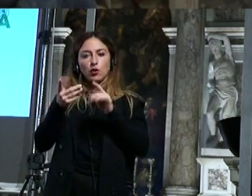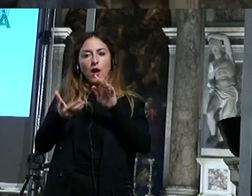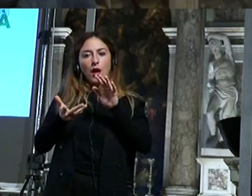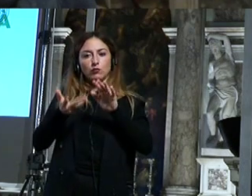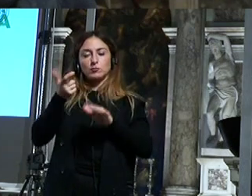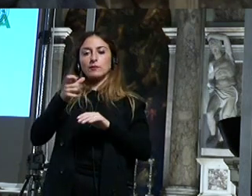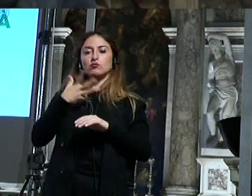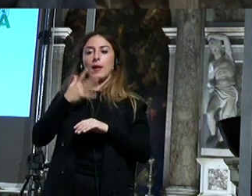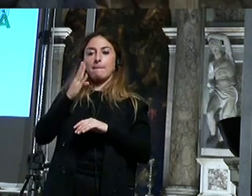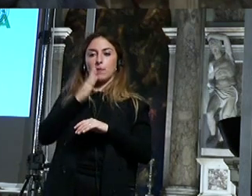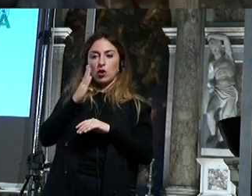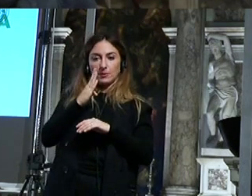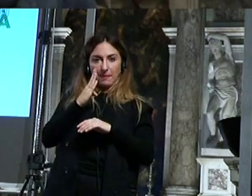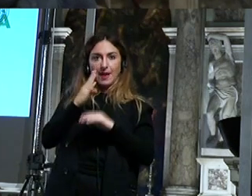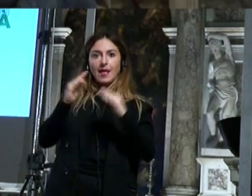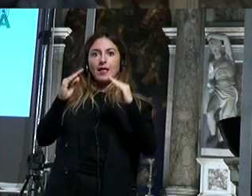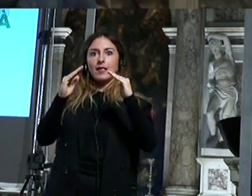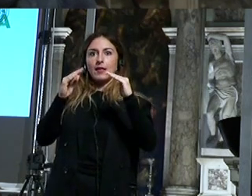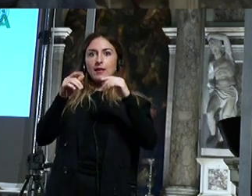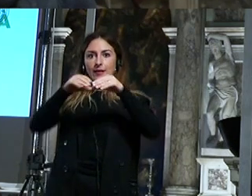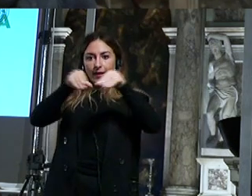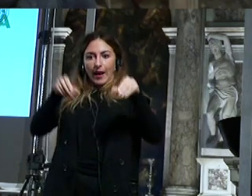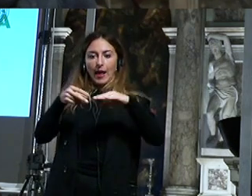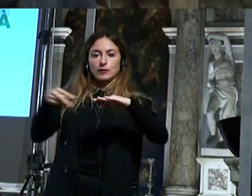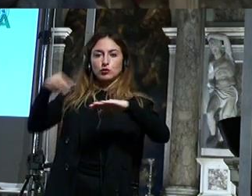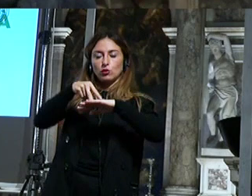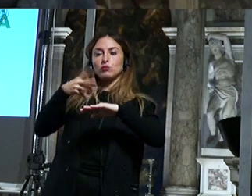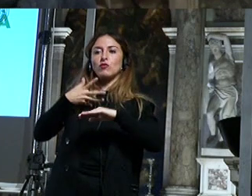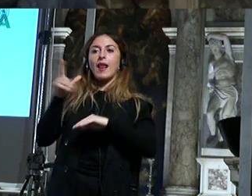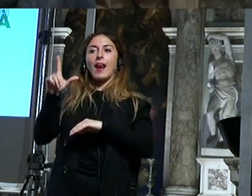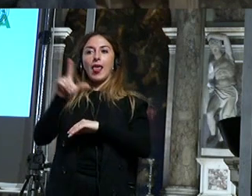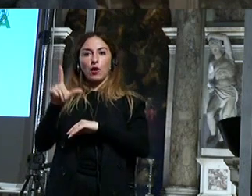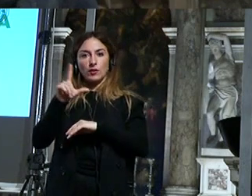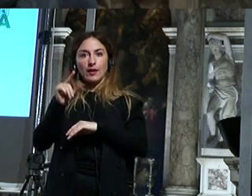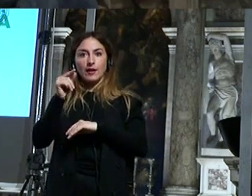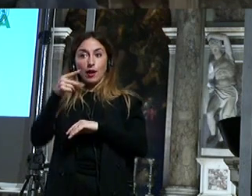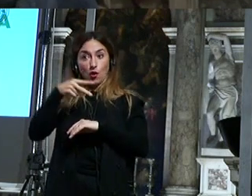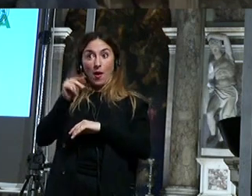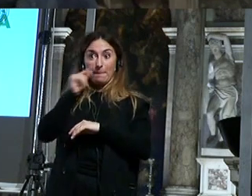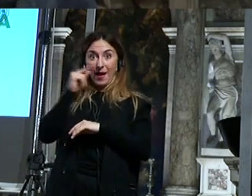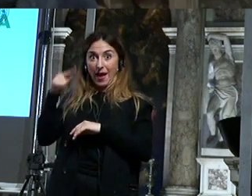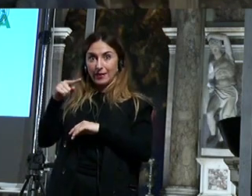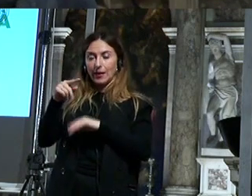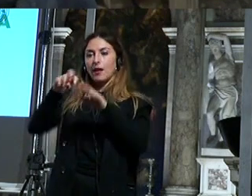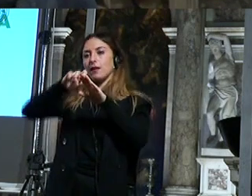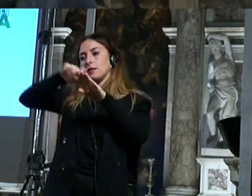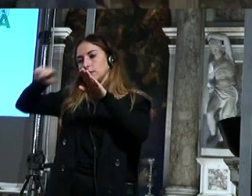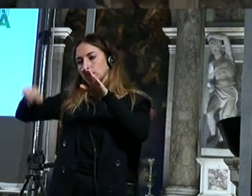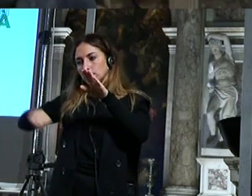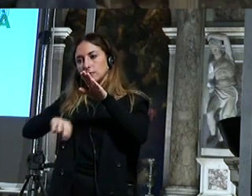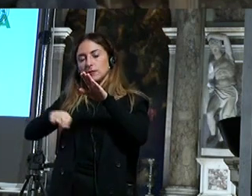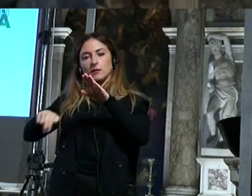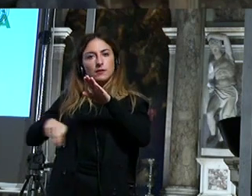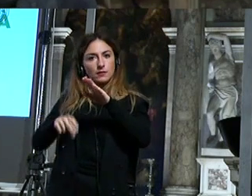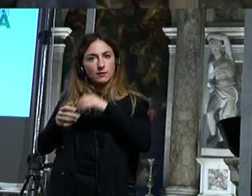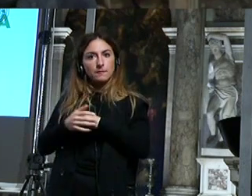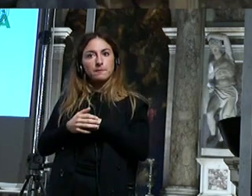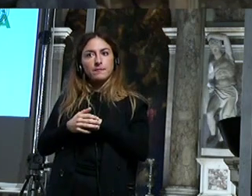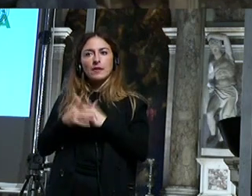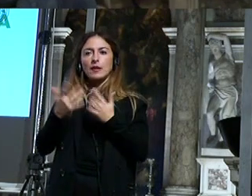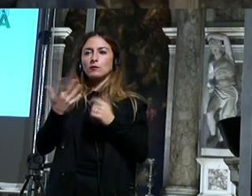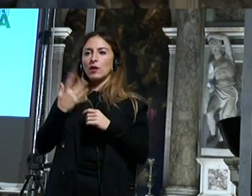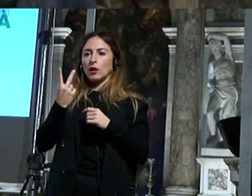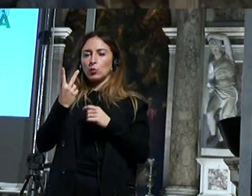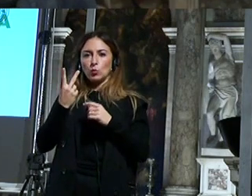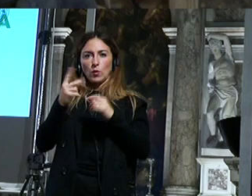c'è Brodmann che sale sul terrazzo e c'è Leonard, il padre di Noah, che scende perché scava. Sono